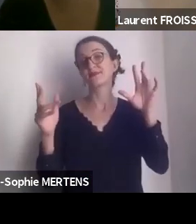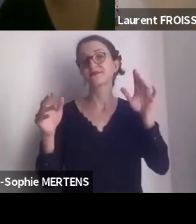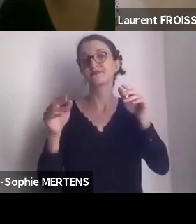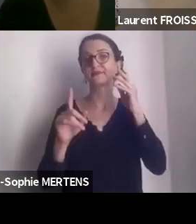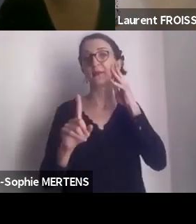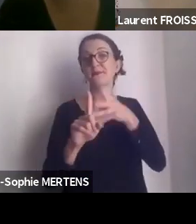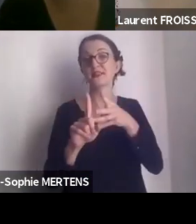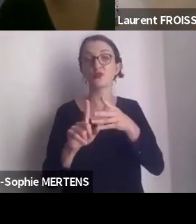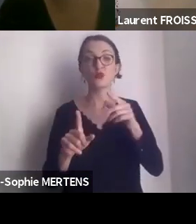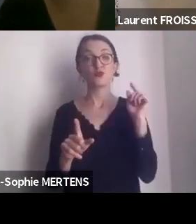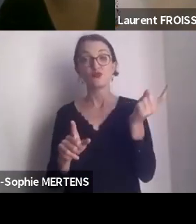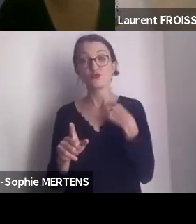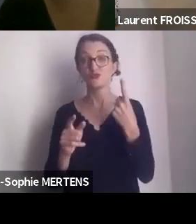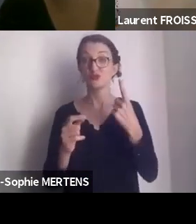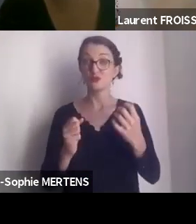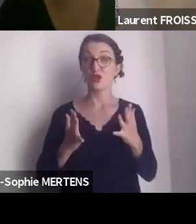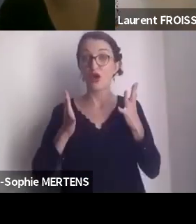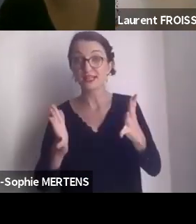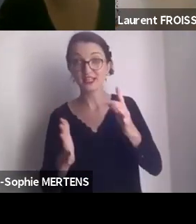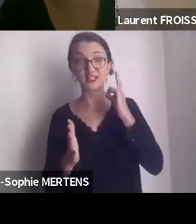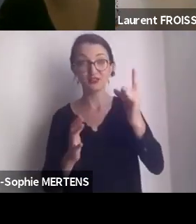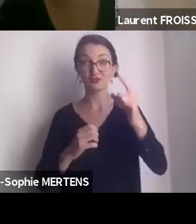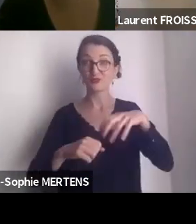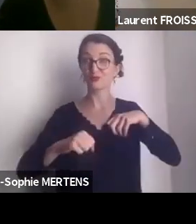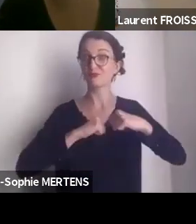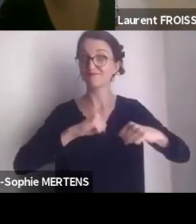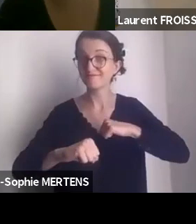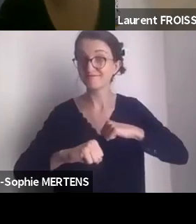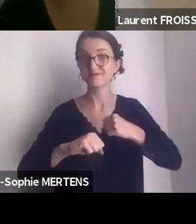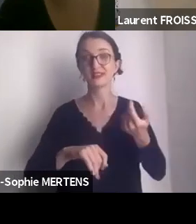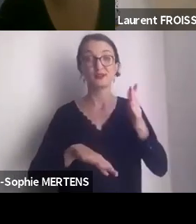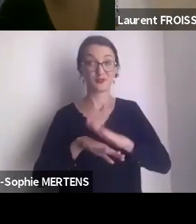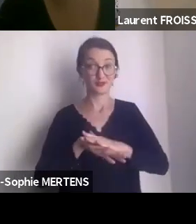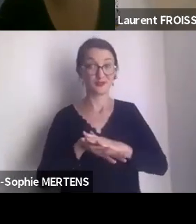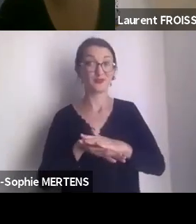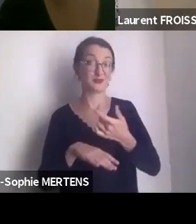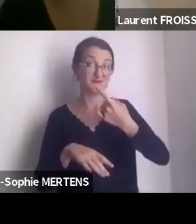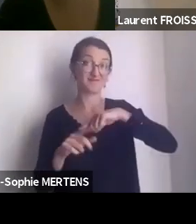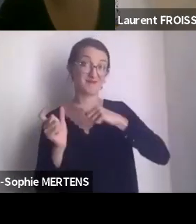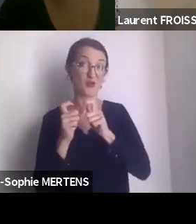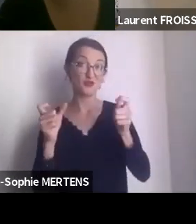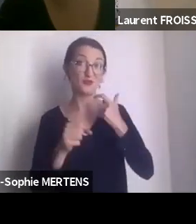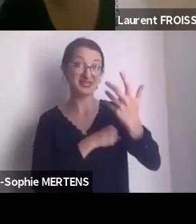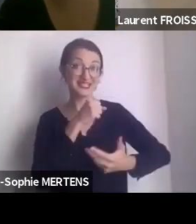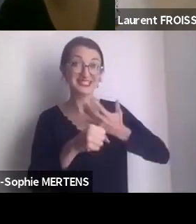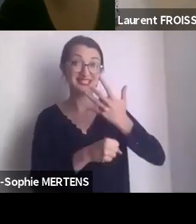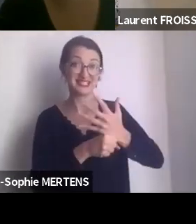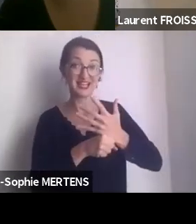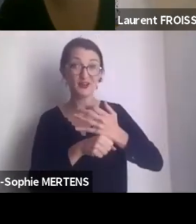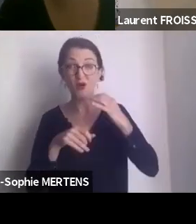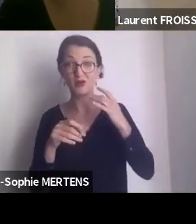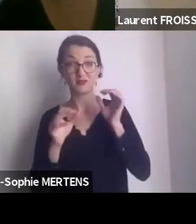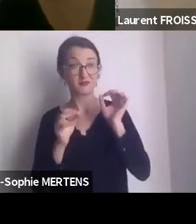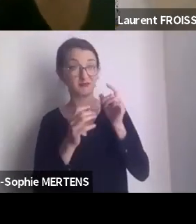son expérience. Et donc, aujourd'hui, ça fait 5 ans que Wimanity accompagne ses clients dans leur transformation à la